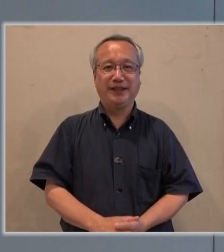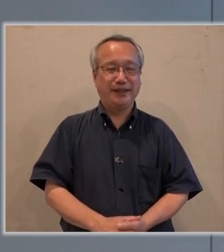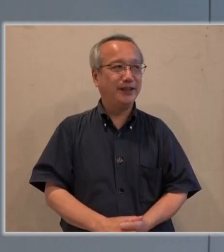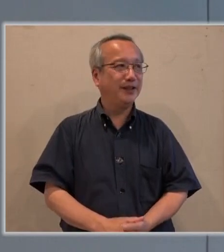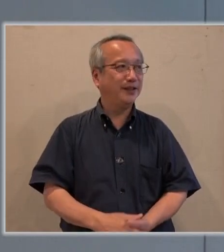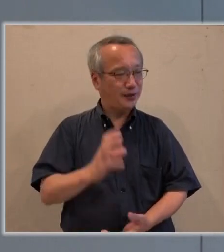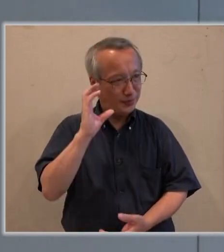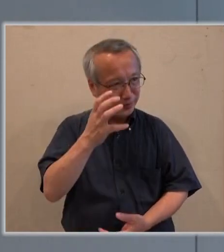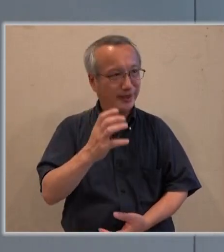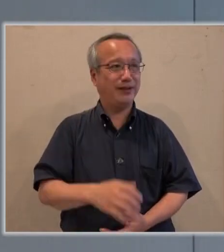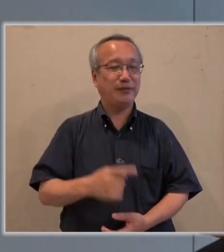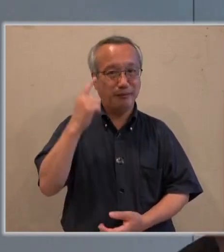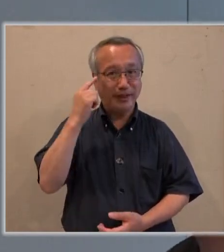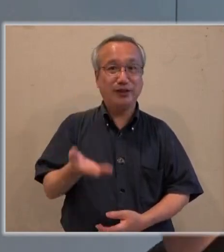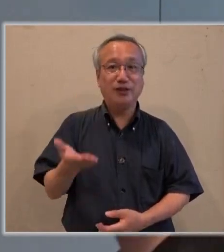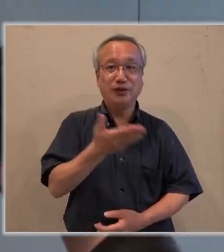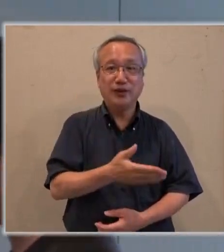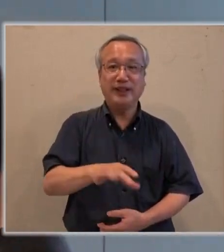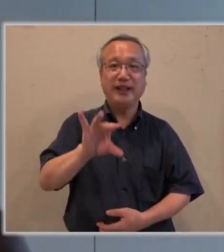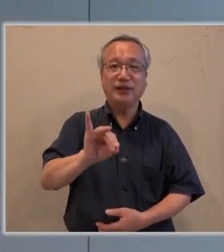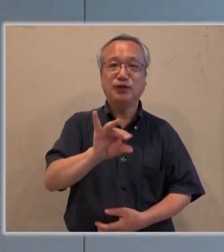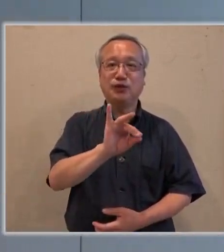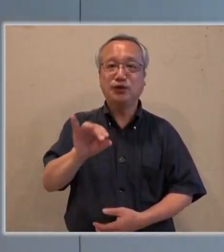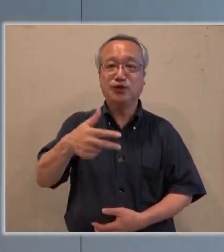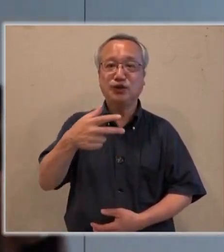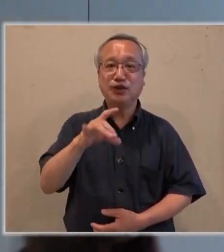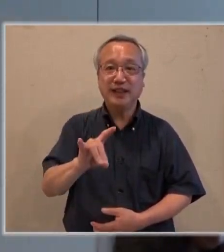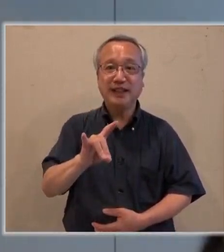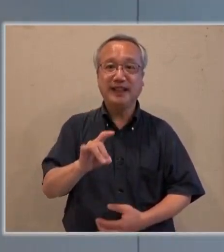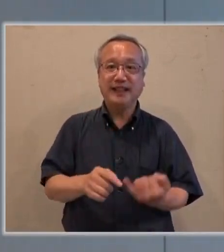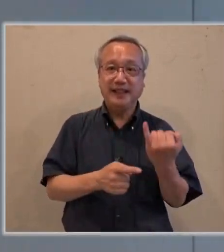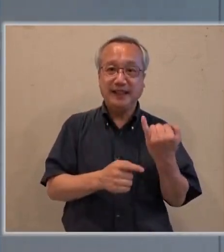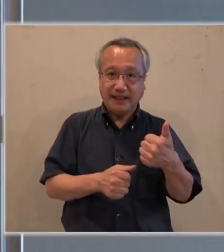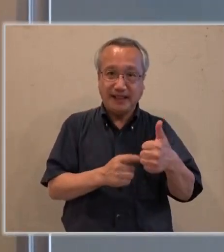すごいです。で、次鈴木さんお願いします。